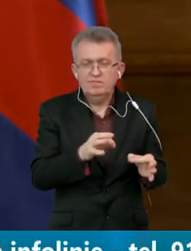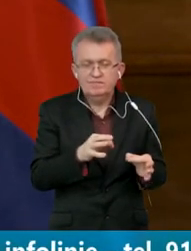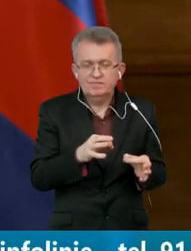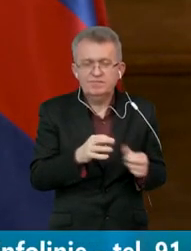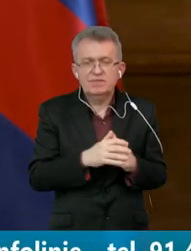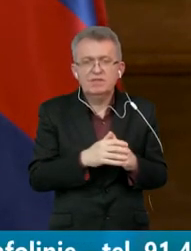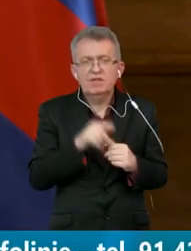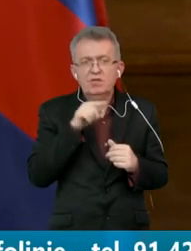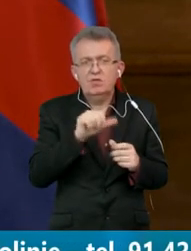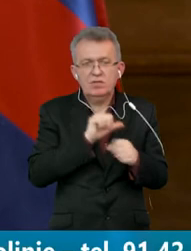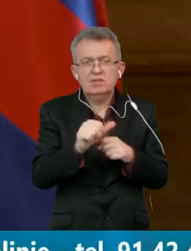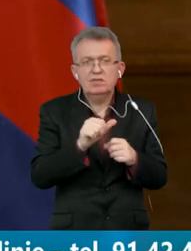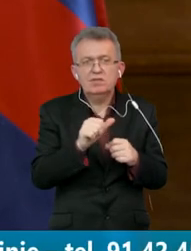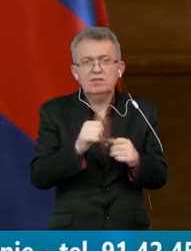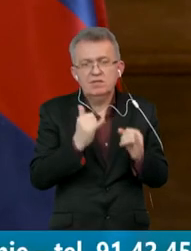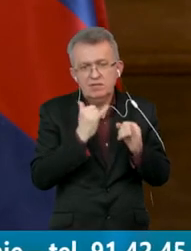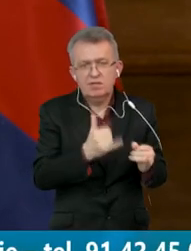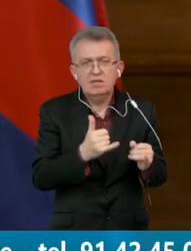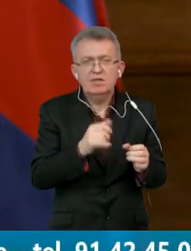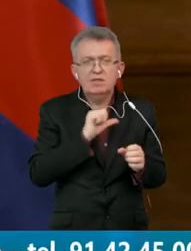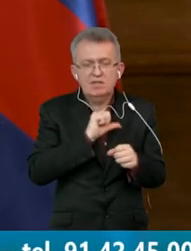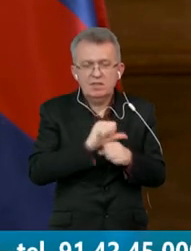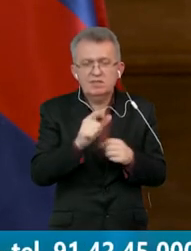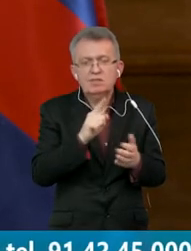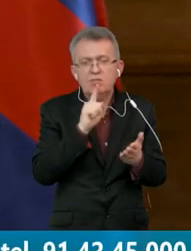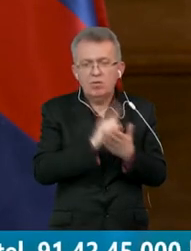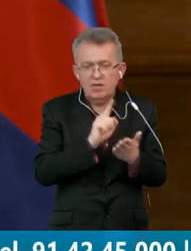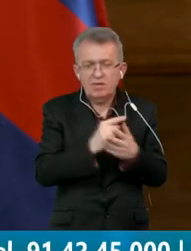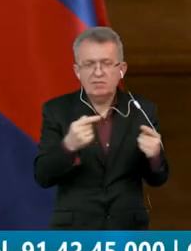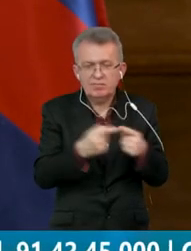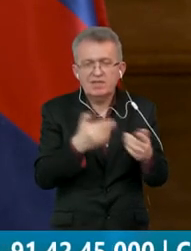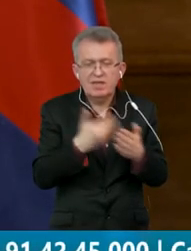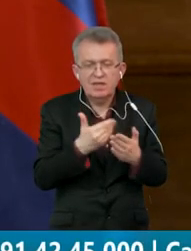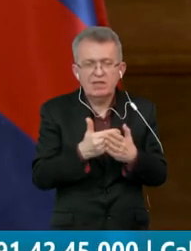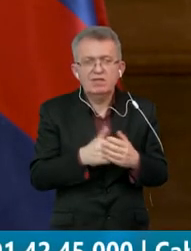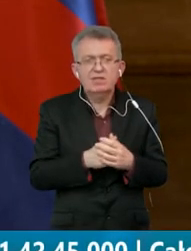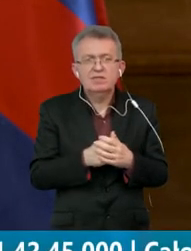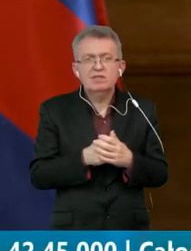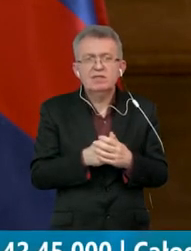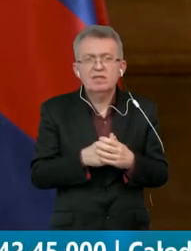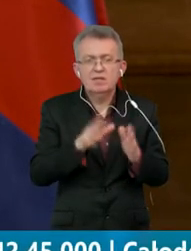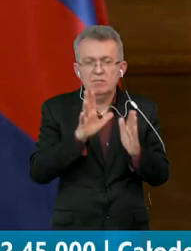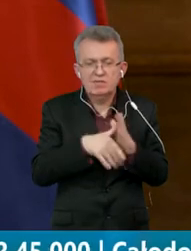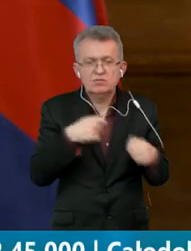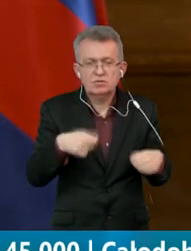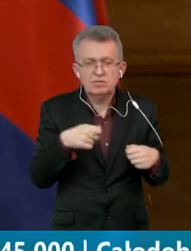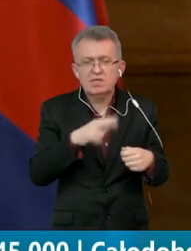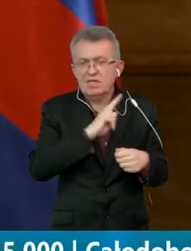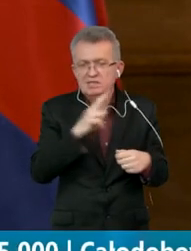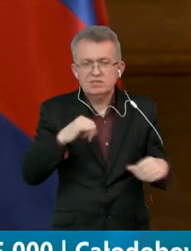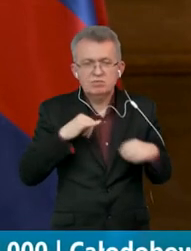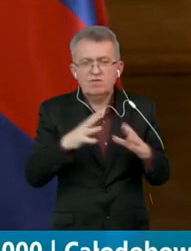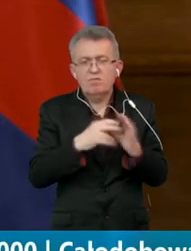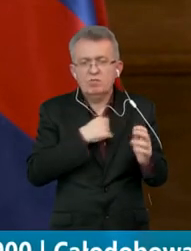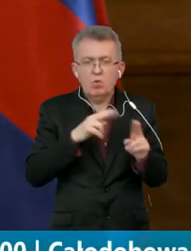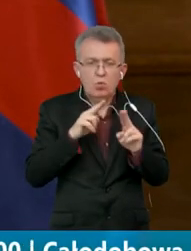swojego domu. To jest pewien przywilej, a wiążemy go z podatkami dlatego, że miasto Szczecin, jak każdy samorząd w Polsce, ma